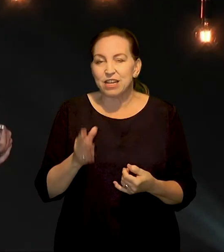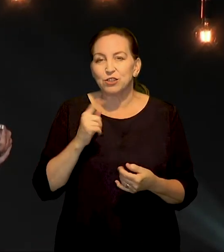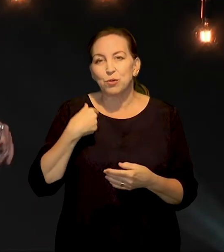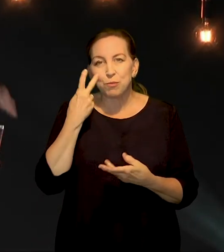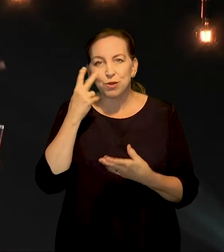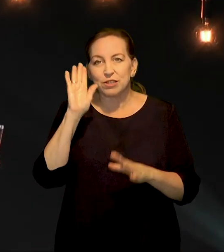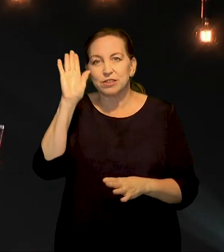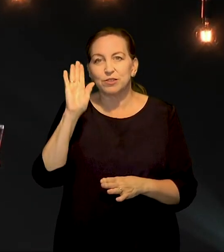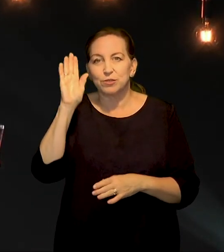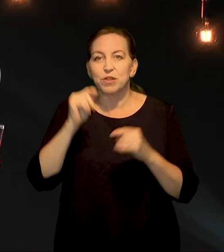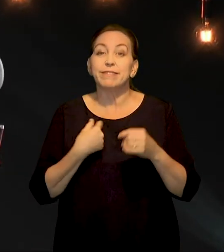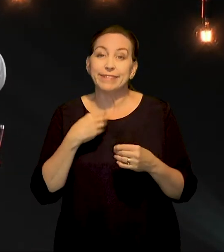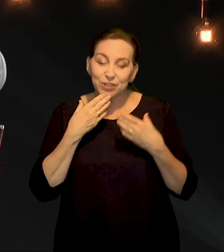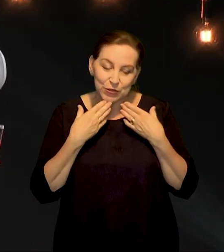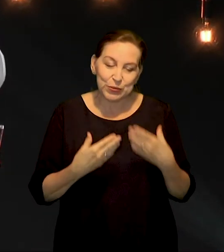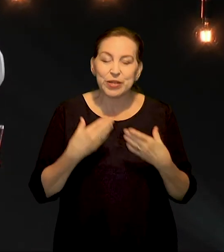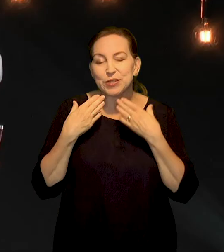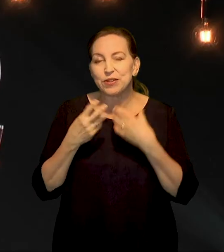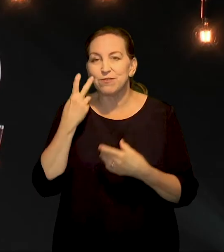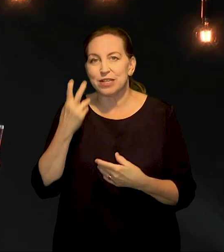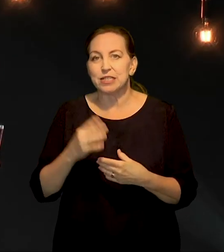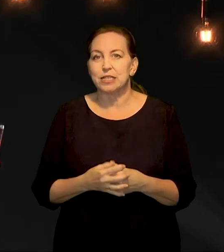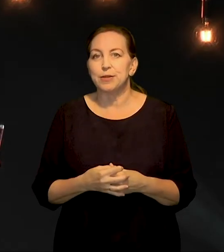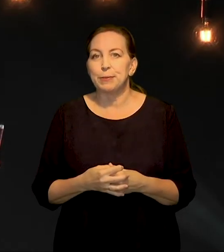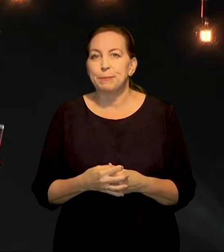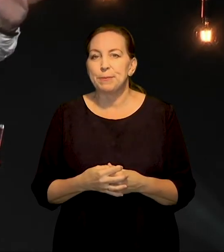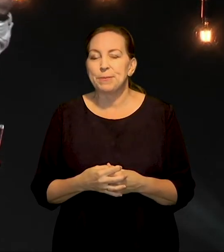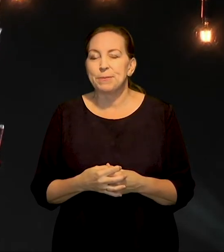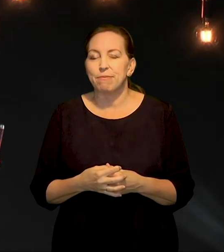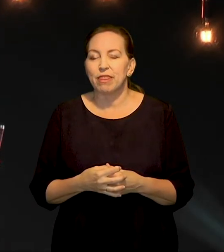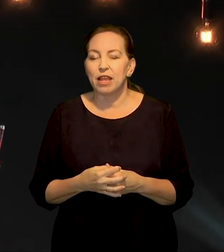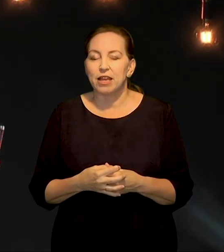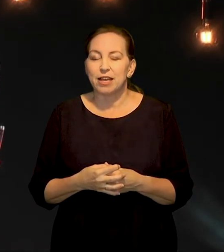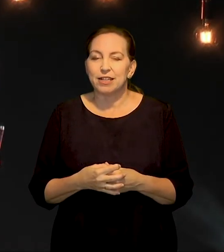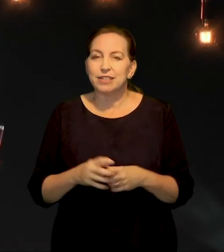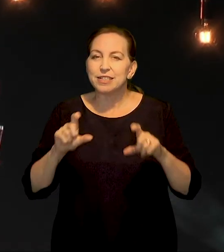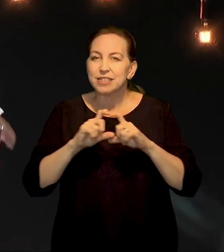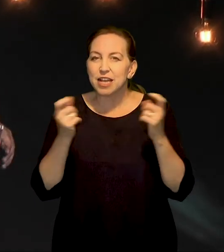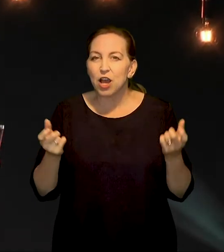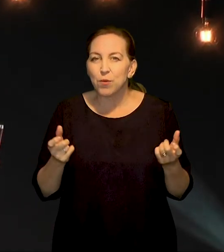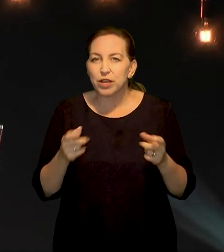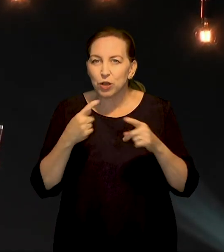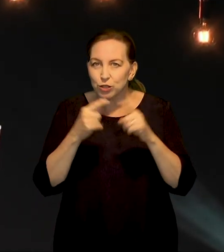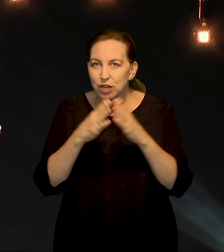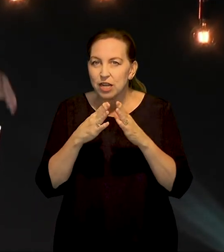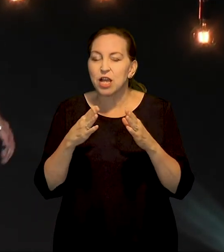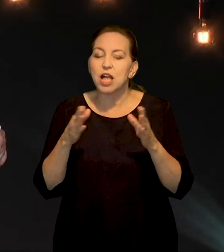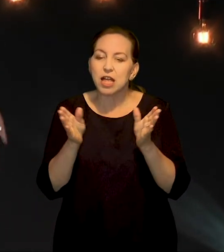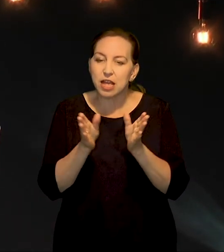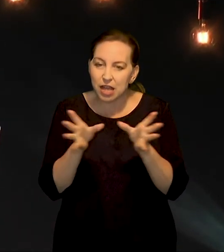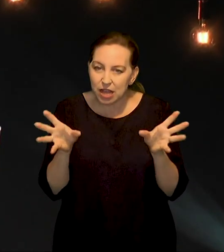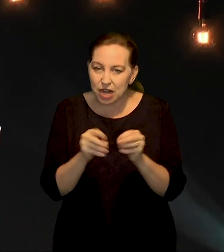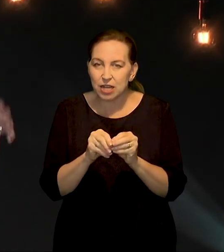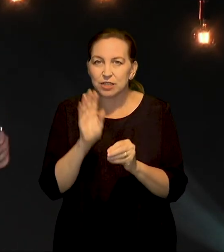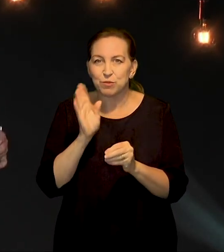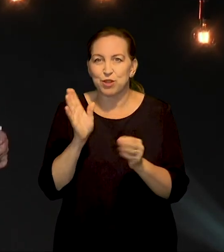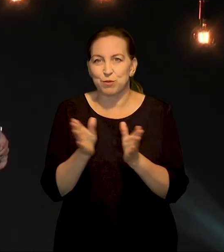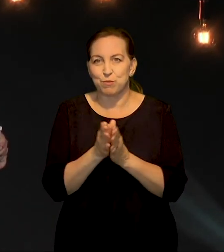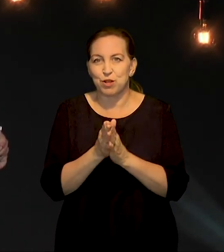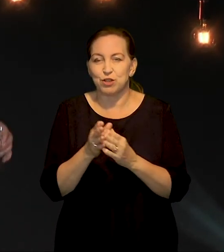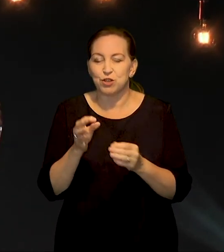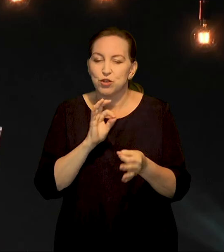Różnica jest, ta granica jest bardzo cienka. Dlatego zachęcam do badania